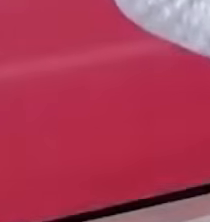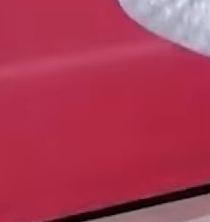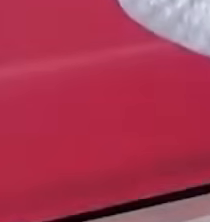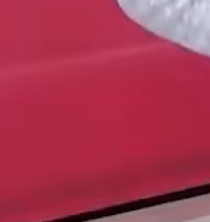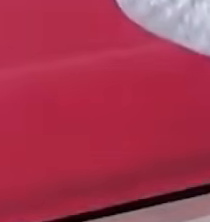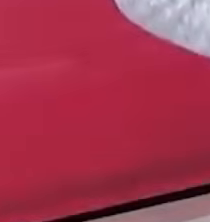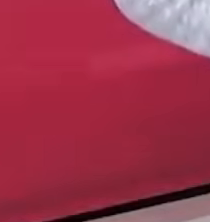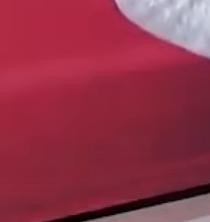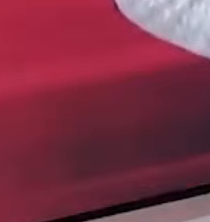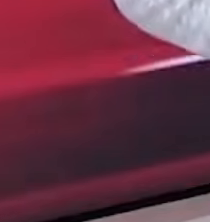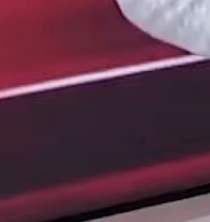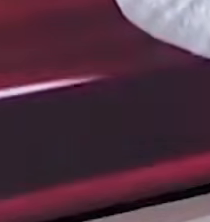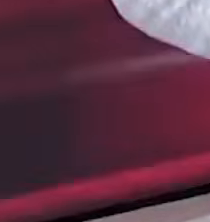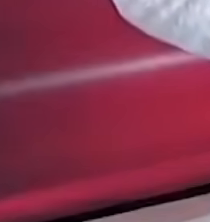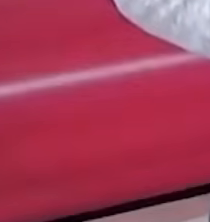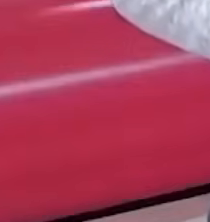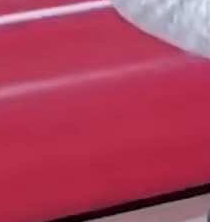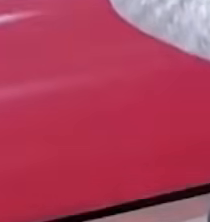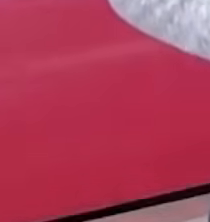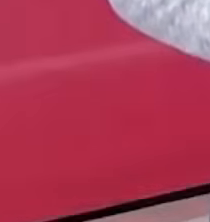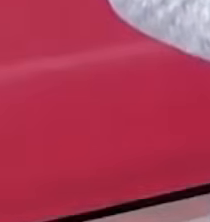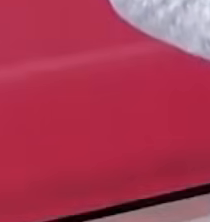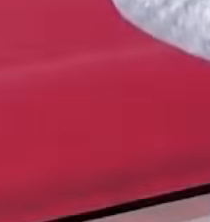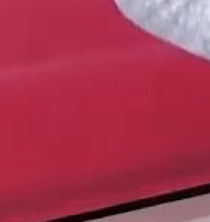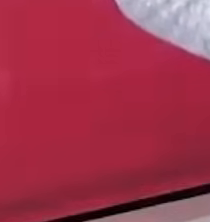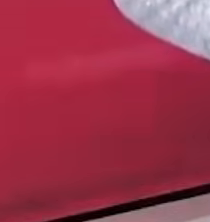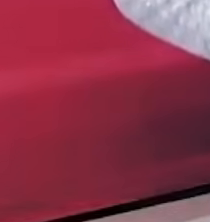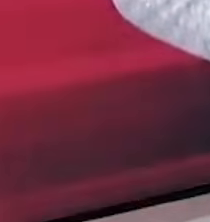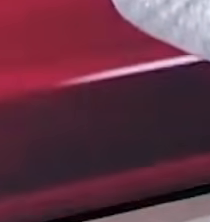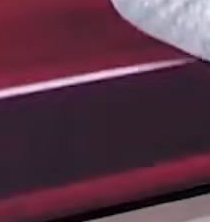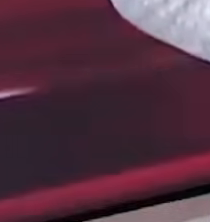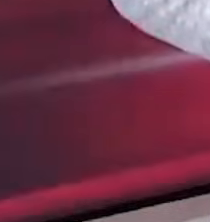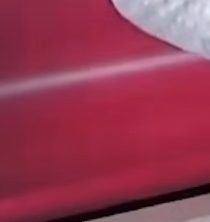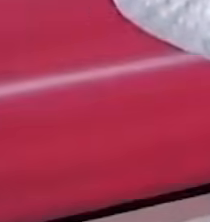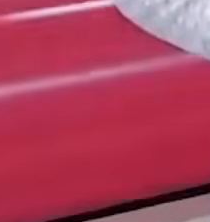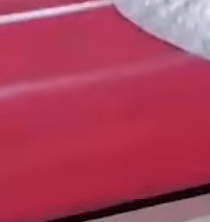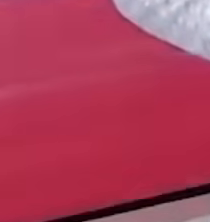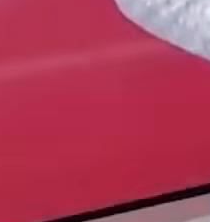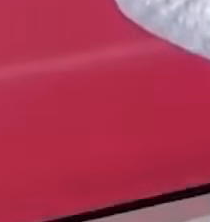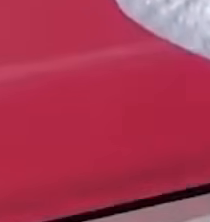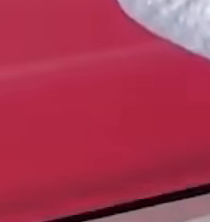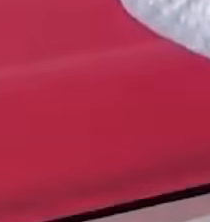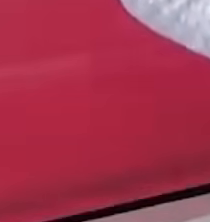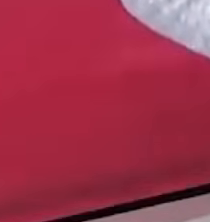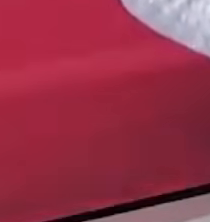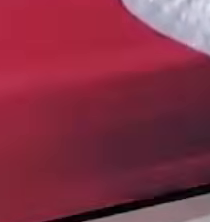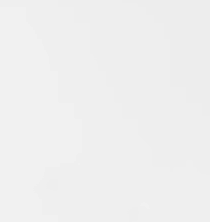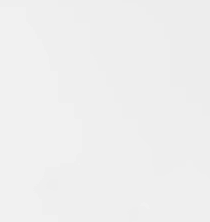bisitahin ang GMA Pinoy TV at www.gmanews.tv.